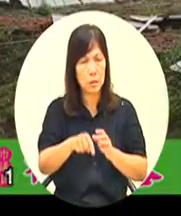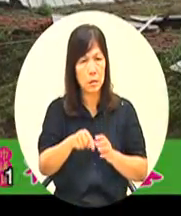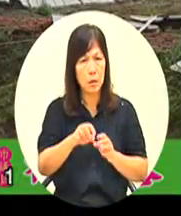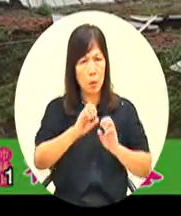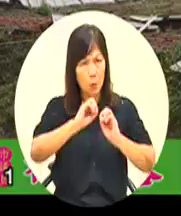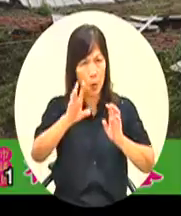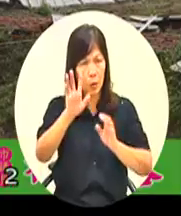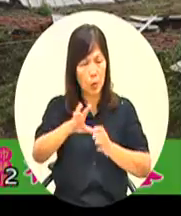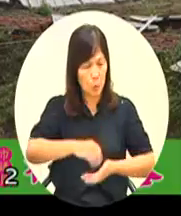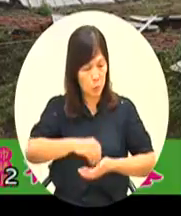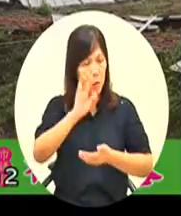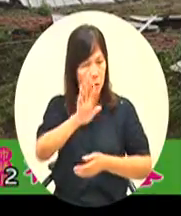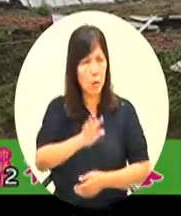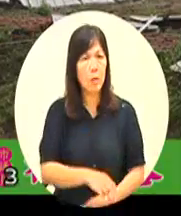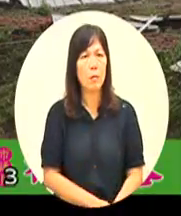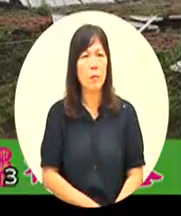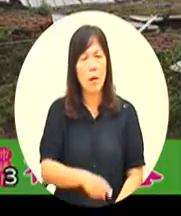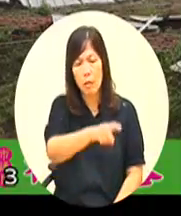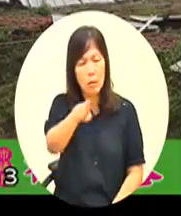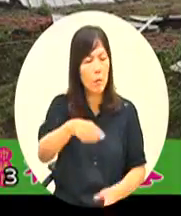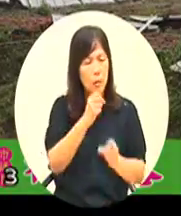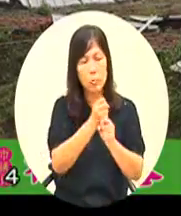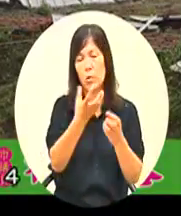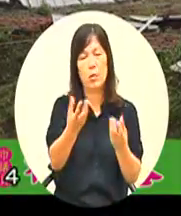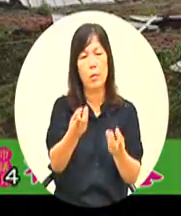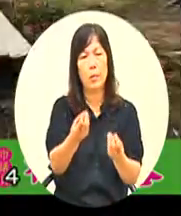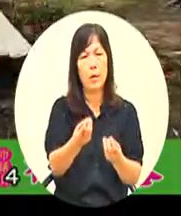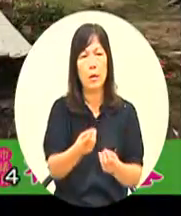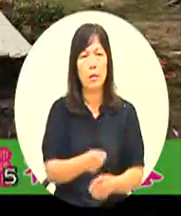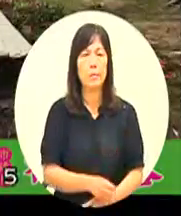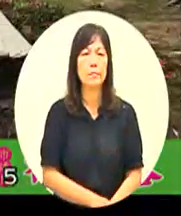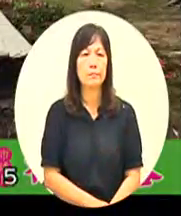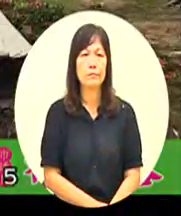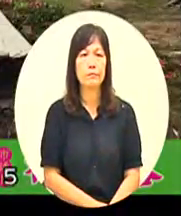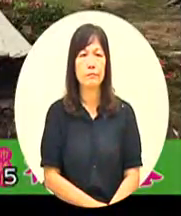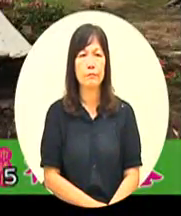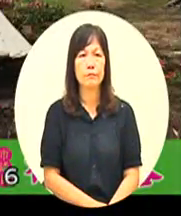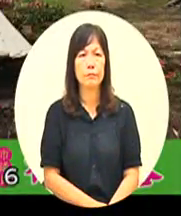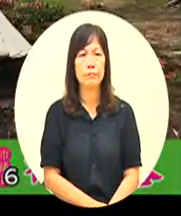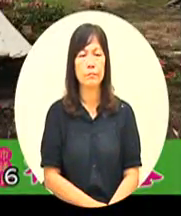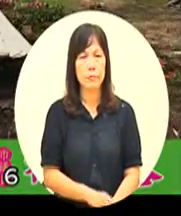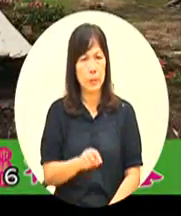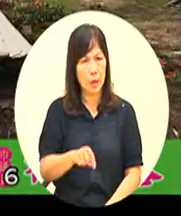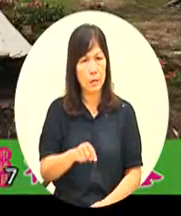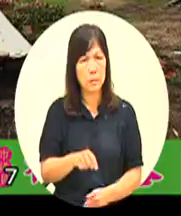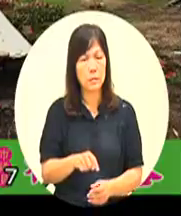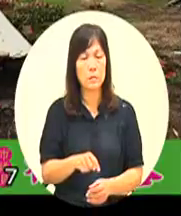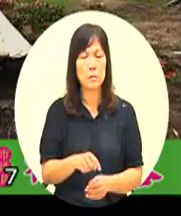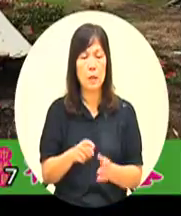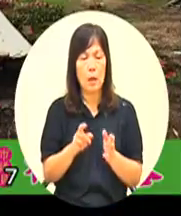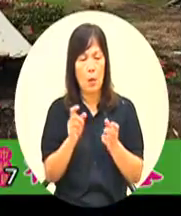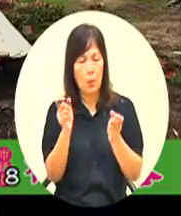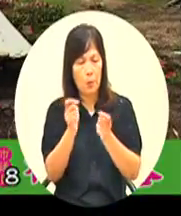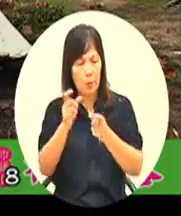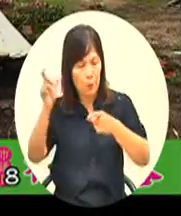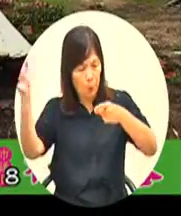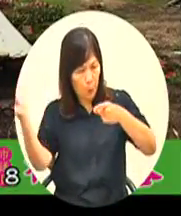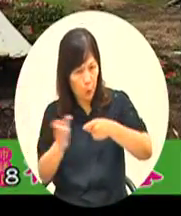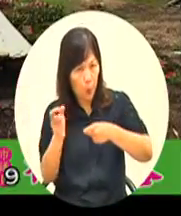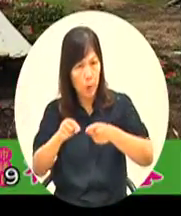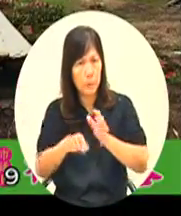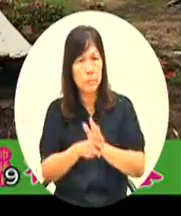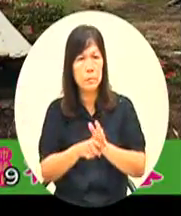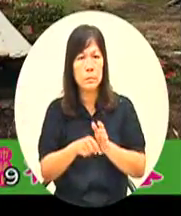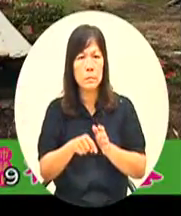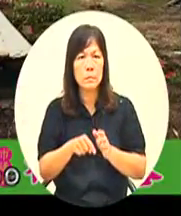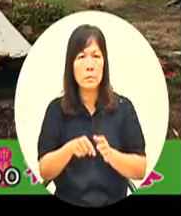做建议，那你们也都没有去做啊。这一次刚好这个莫兰迪台风把这